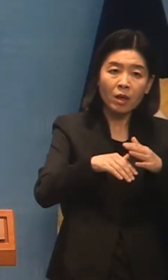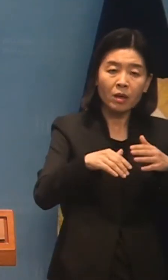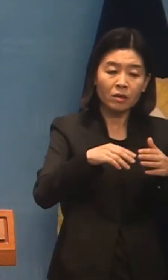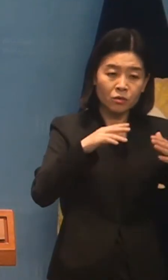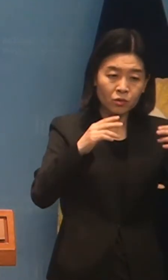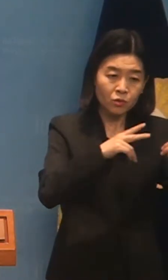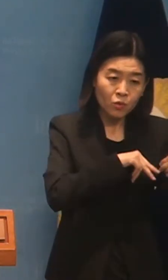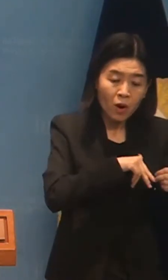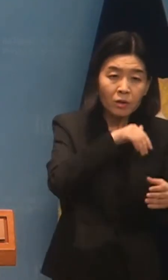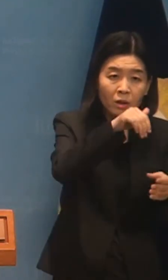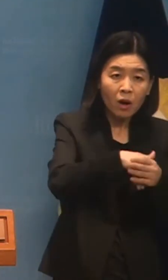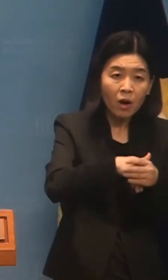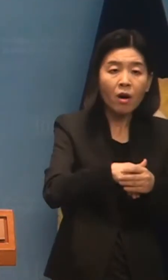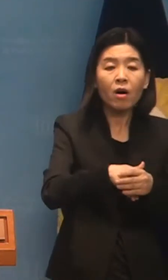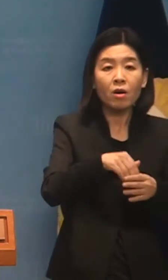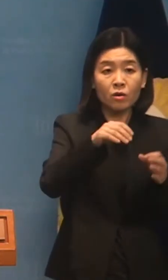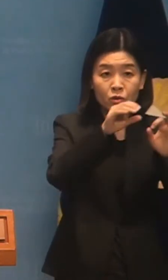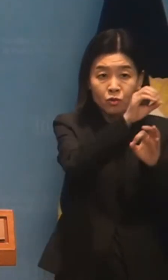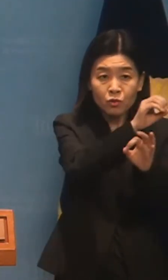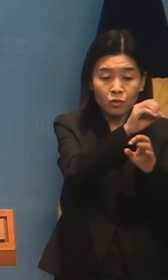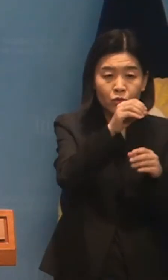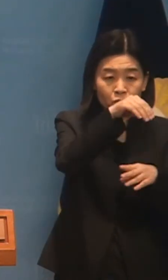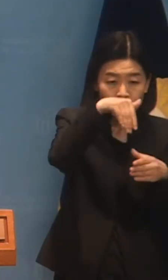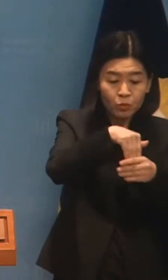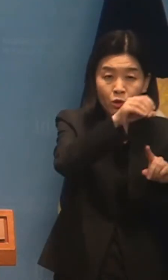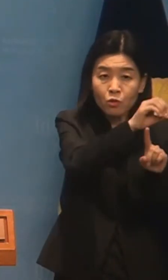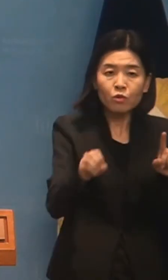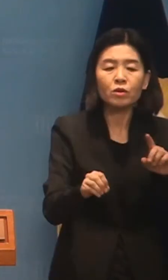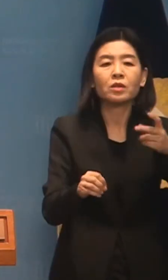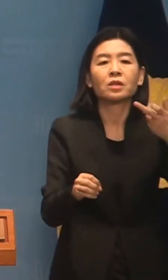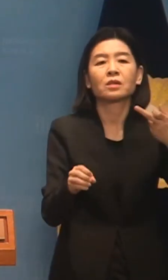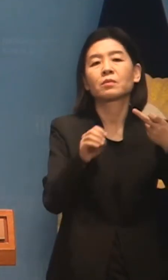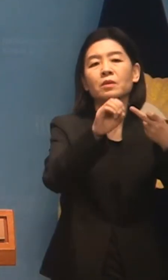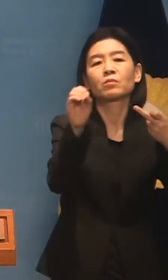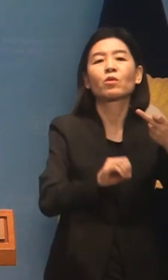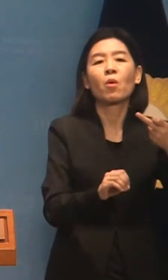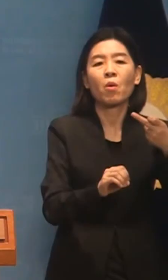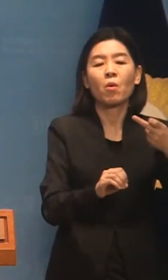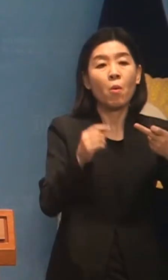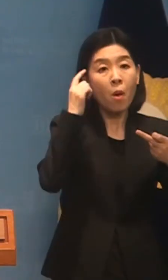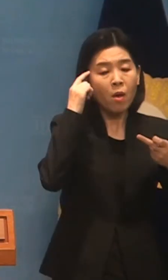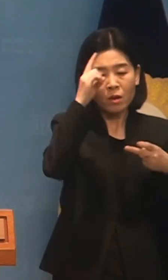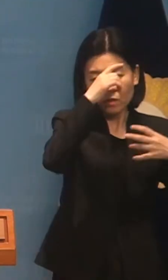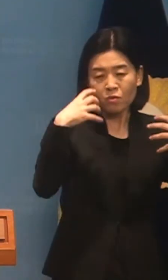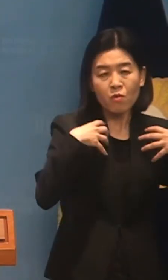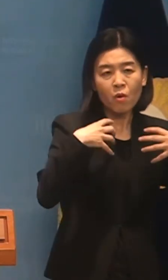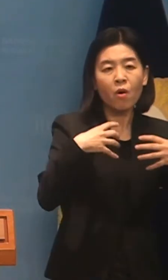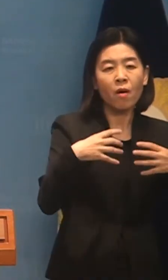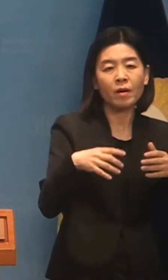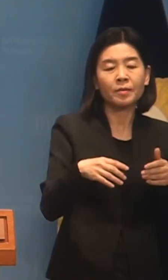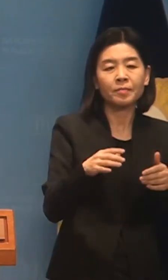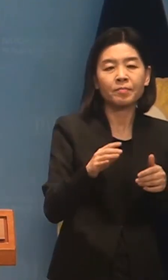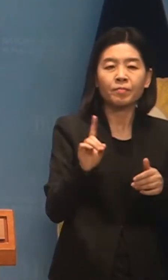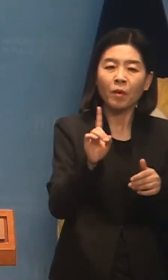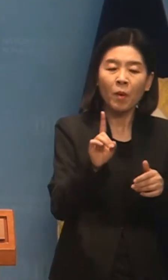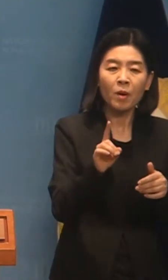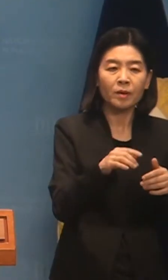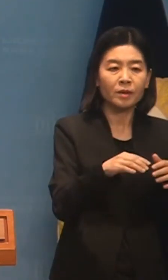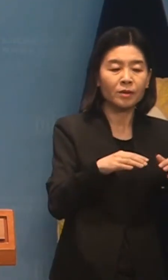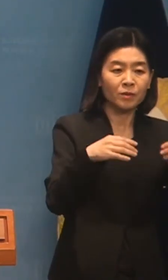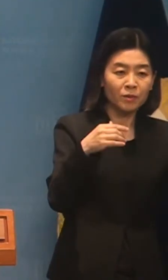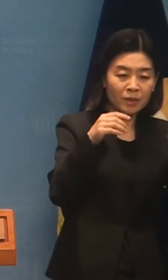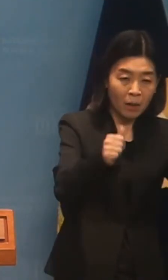투표율은 12%대에 그쳤습니다. 정권 친위대로 전락한 사법부마저 부정을